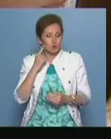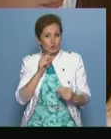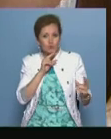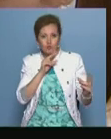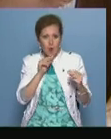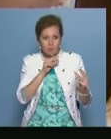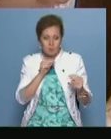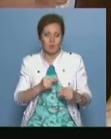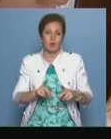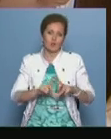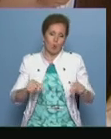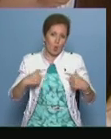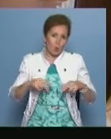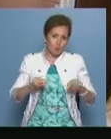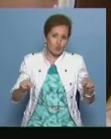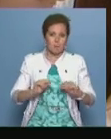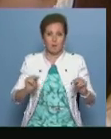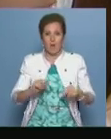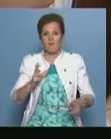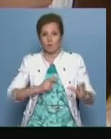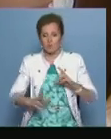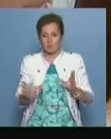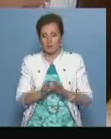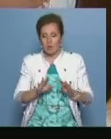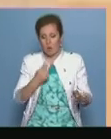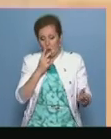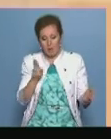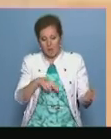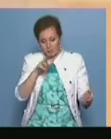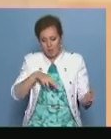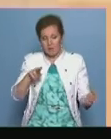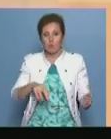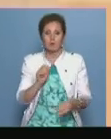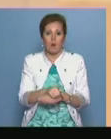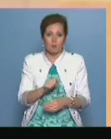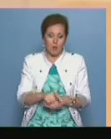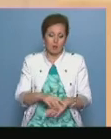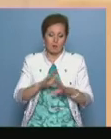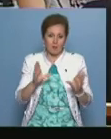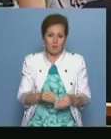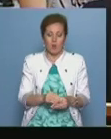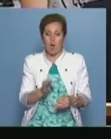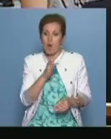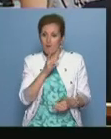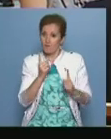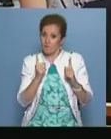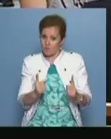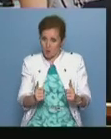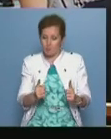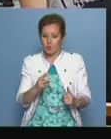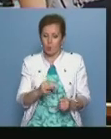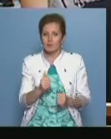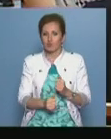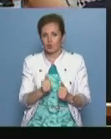Школьные учителя и преподаватели вузов вместе с ребятами просматривают задания. На все про все отведено определенное время, но